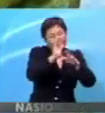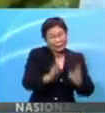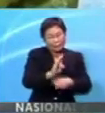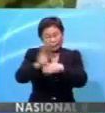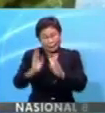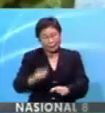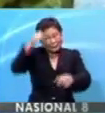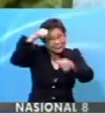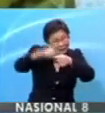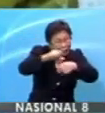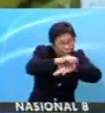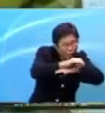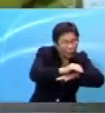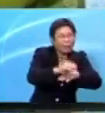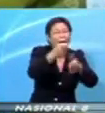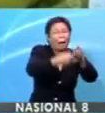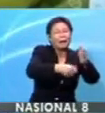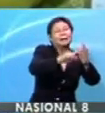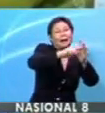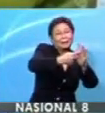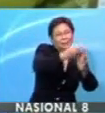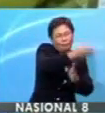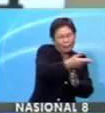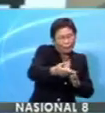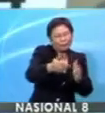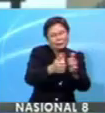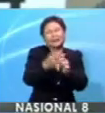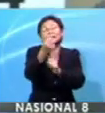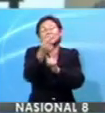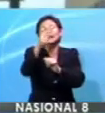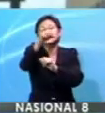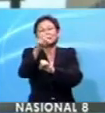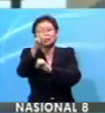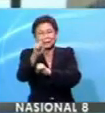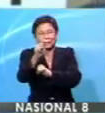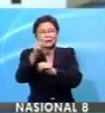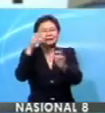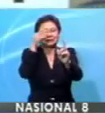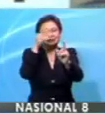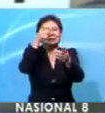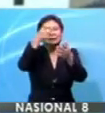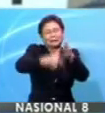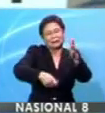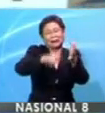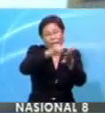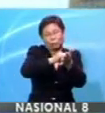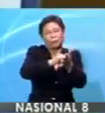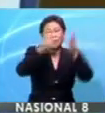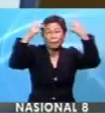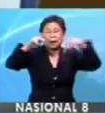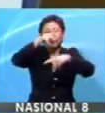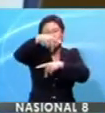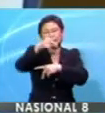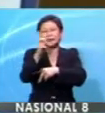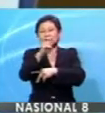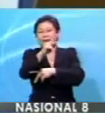r.6 AG mengasingkan harga asal sesuatu produk dengan GST yang dikenakan pengarah kpdnkk